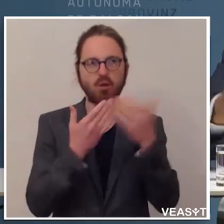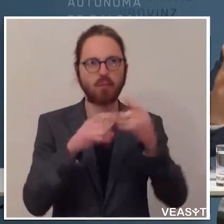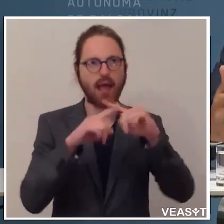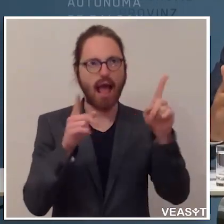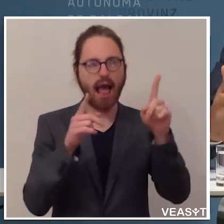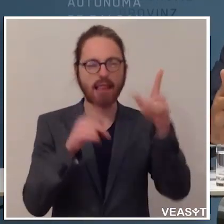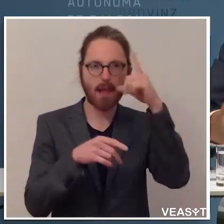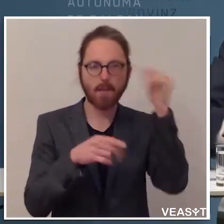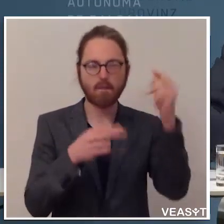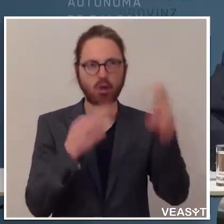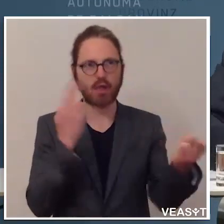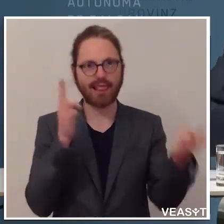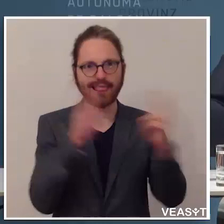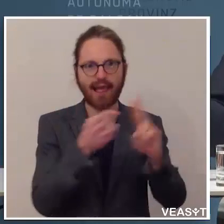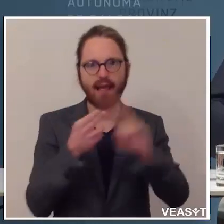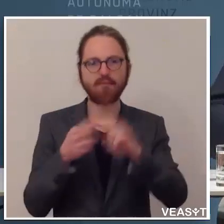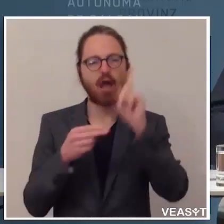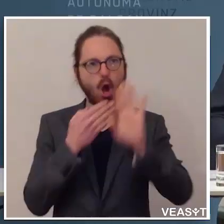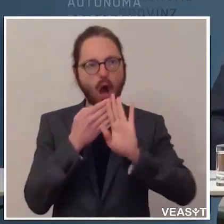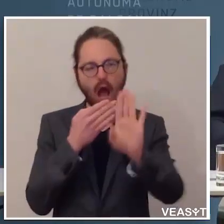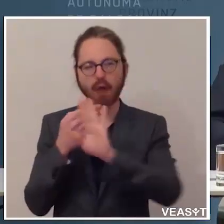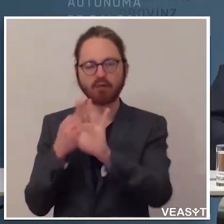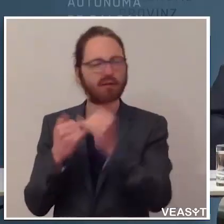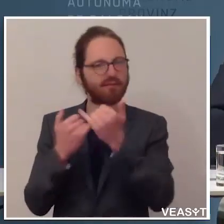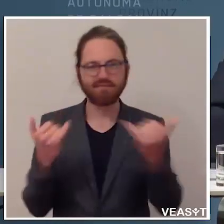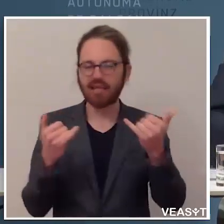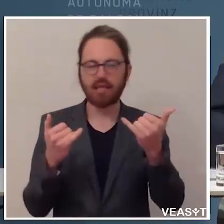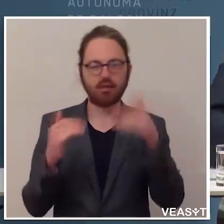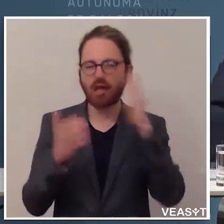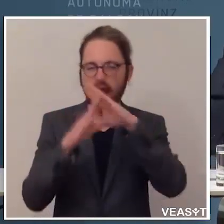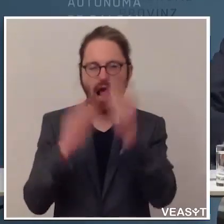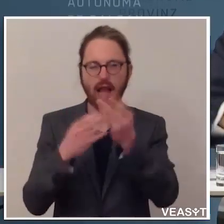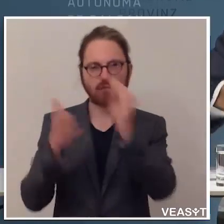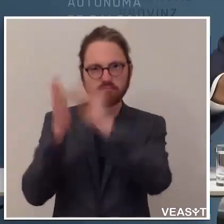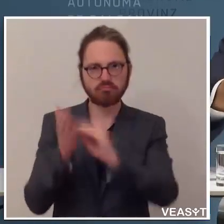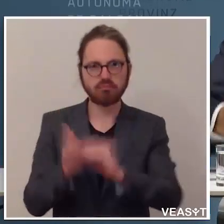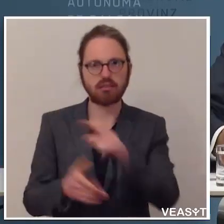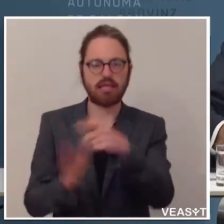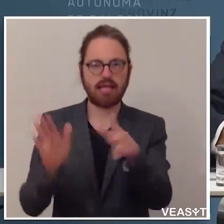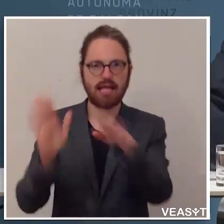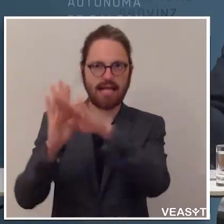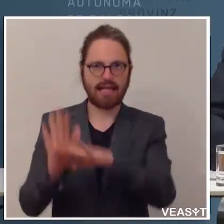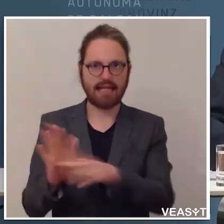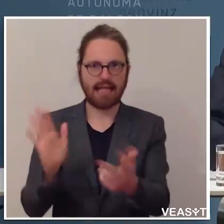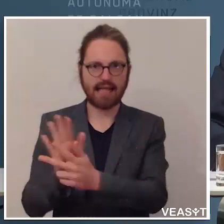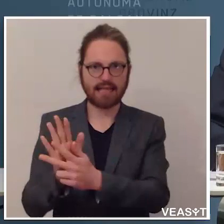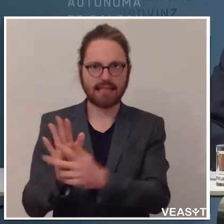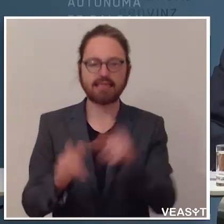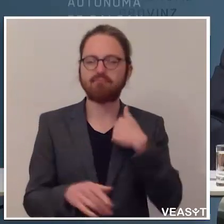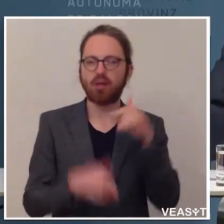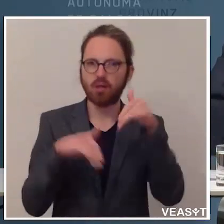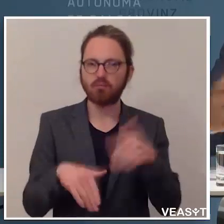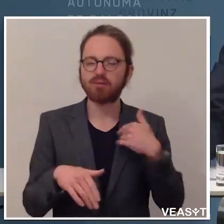trifft, Abstand, die Abstandsregeln, die im Gesetz dann genau beschrieben sind. Das ist es, also wir sagen jetzt, verhalten wir uns verantwortungs-